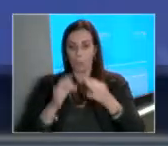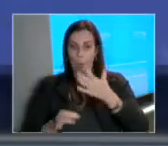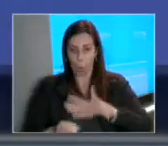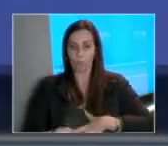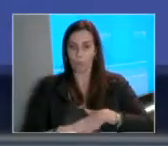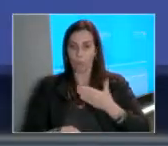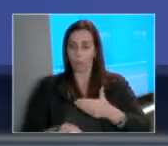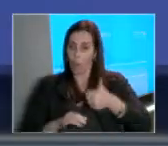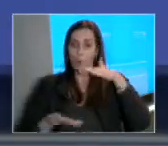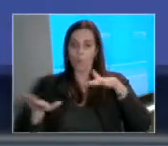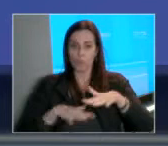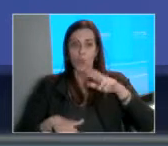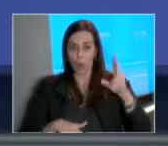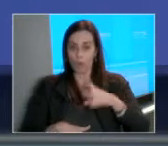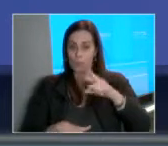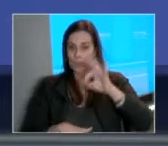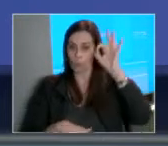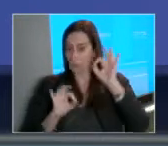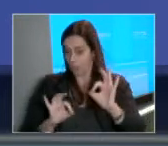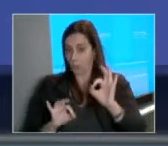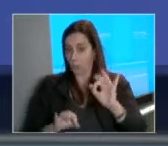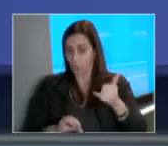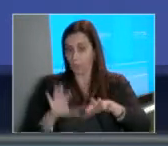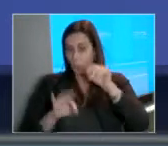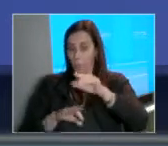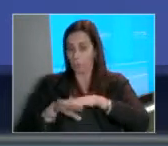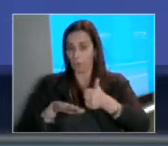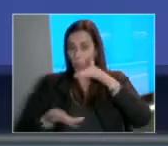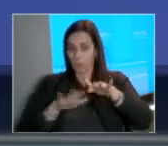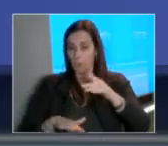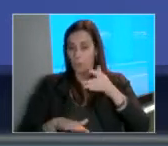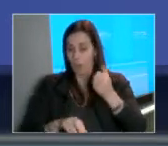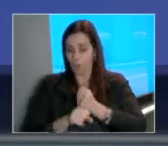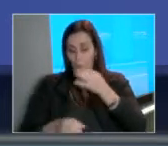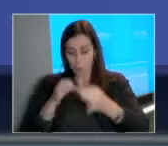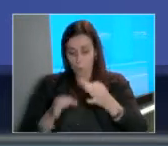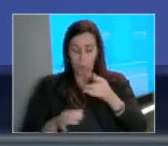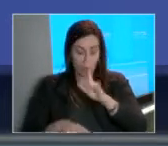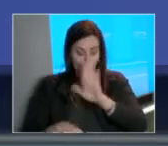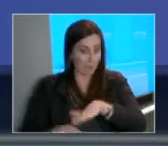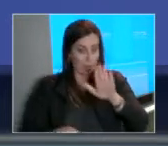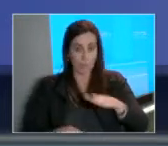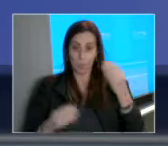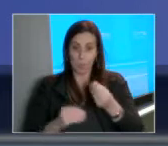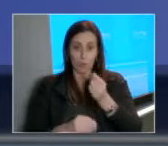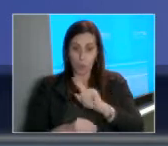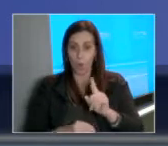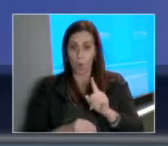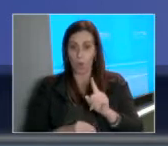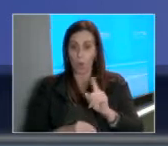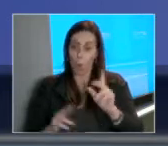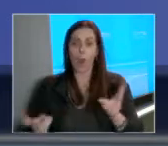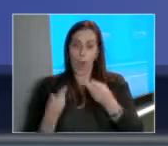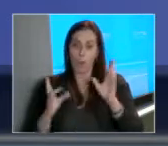רוצה להיות ראש ממשלה שוב, ויש סיכוי סביר מאוד שהוא יבחר להיות ראש ממשלה שוב, לנהל משפט תוך כדי שאתה ראש ממשלה, זה משהו שהוא לא,